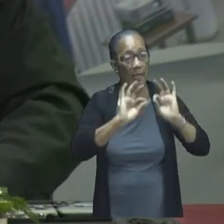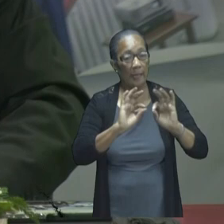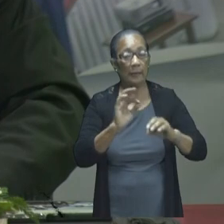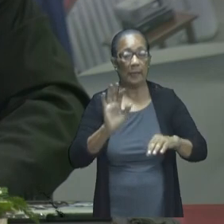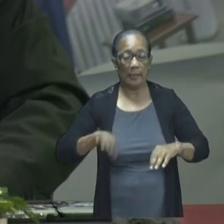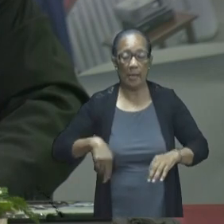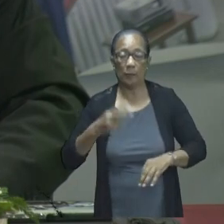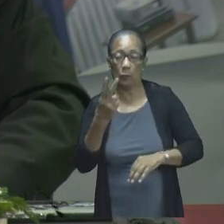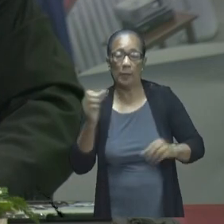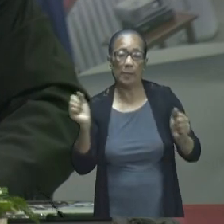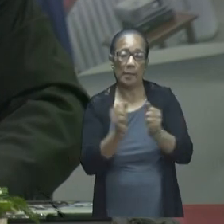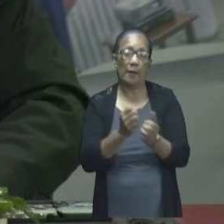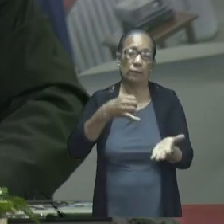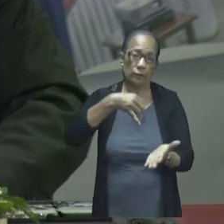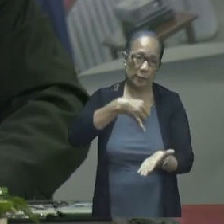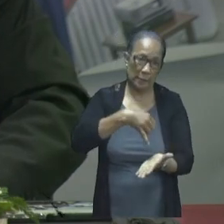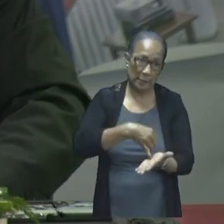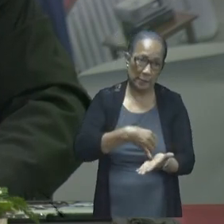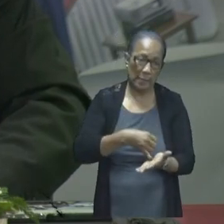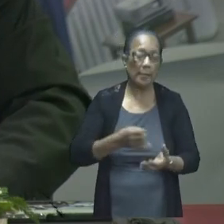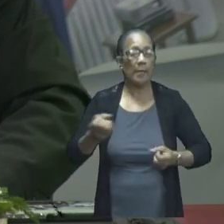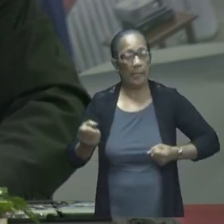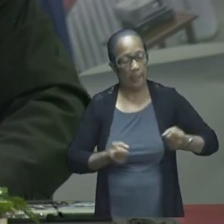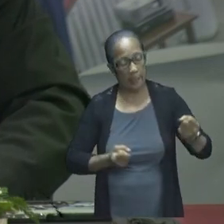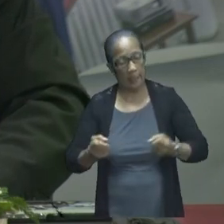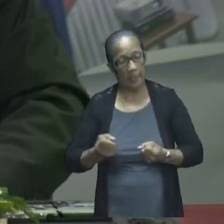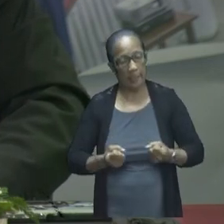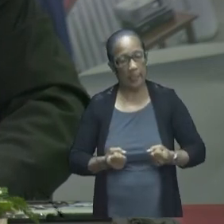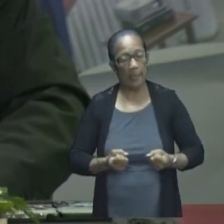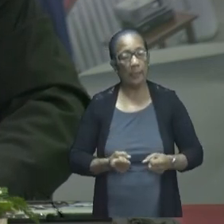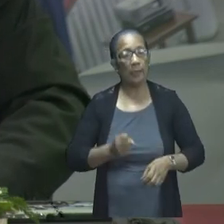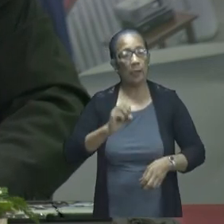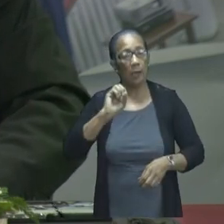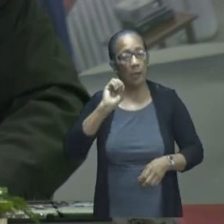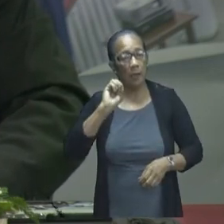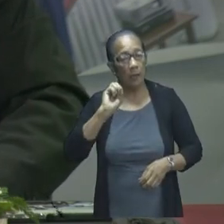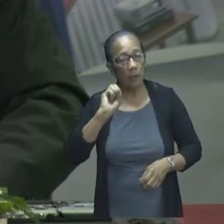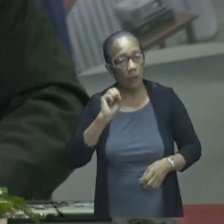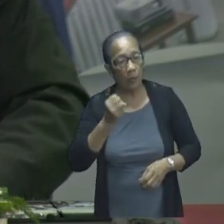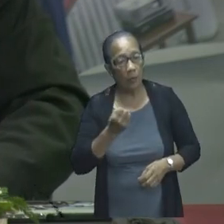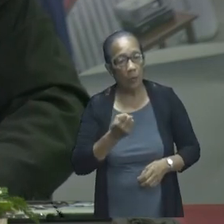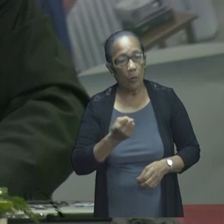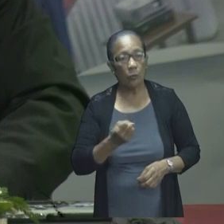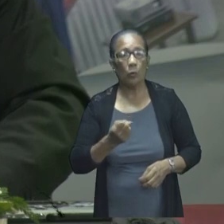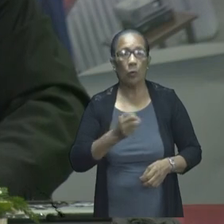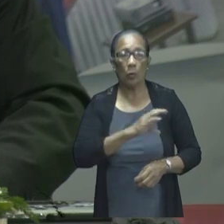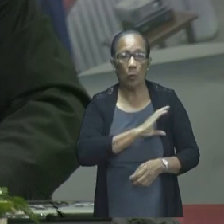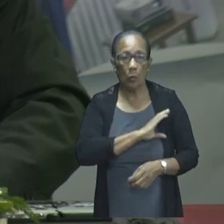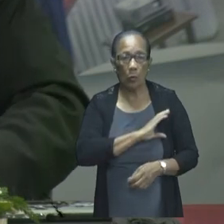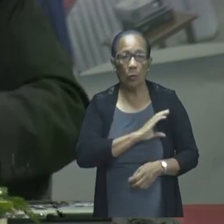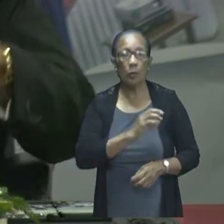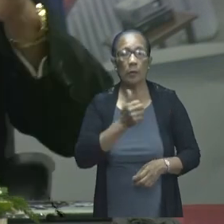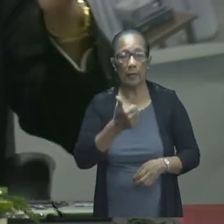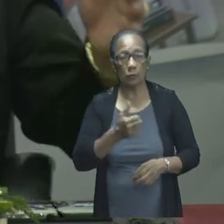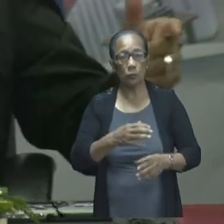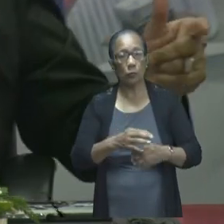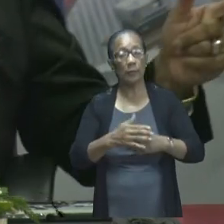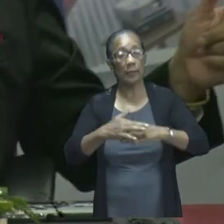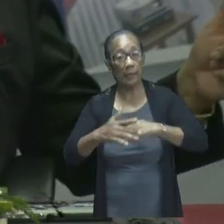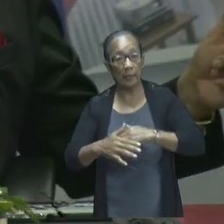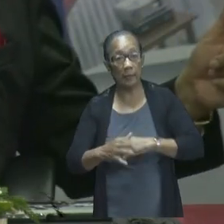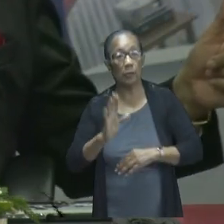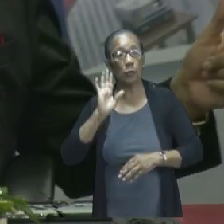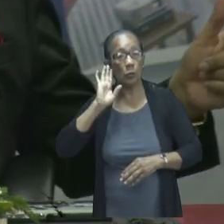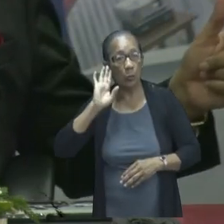verkiezing dat we in staat zijn geweest om grote goede deal dat wel te realiseren we horen noch